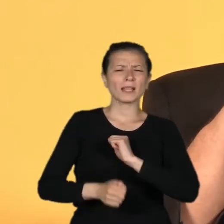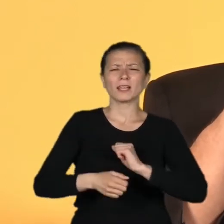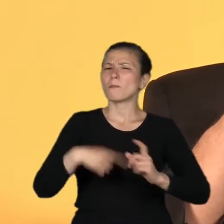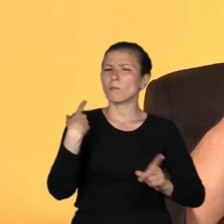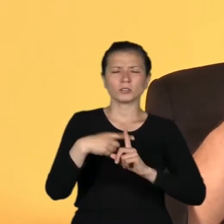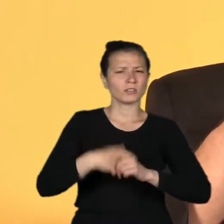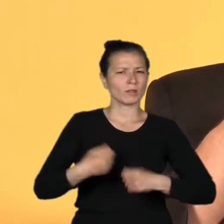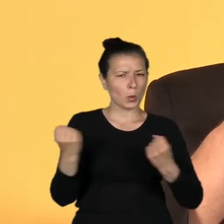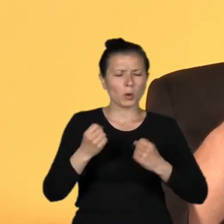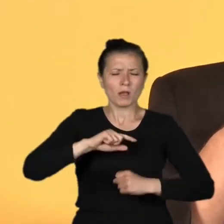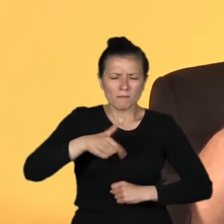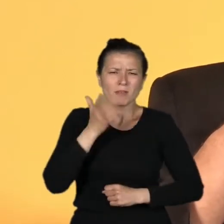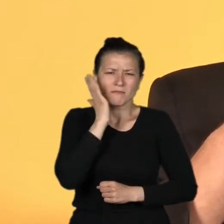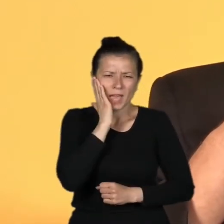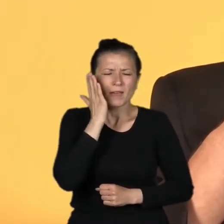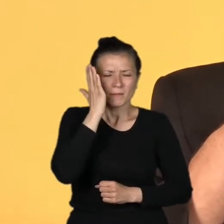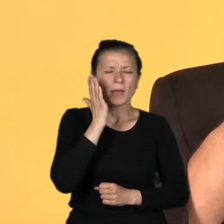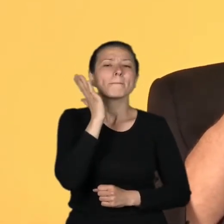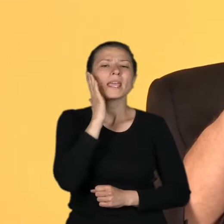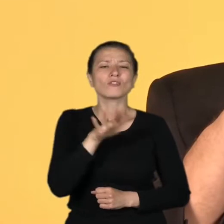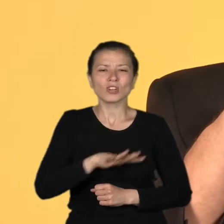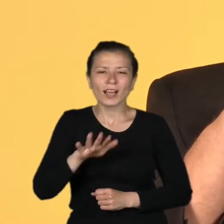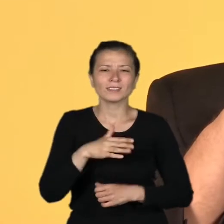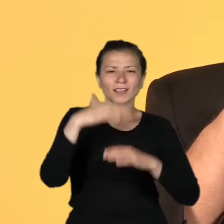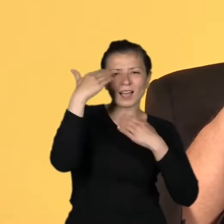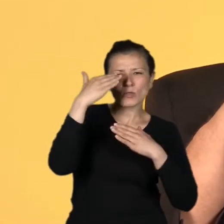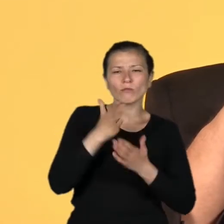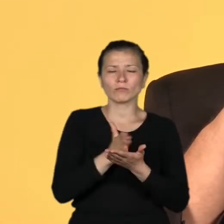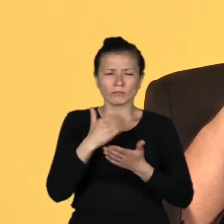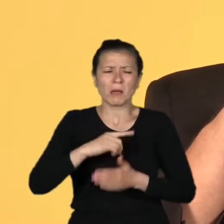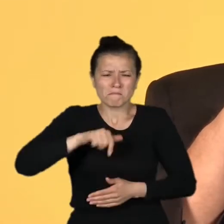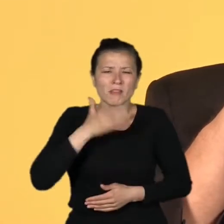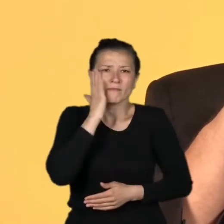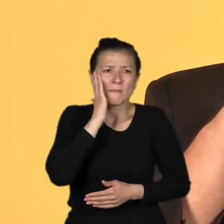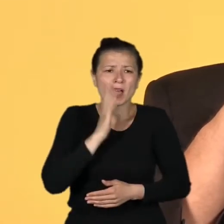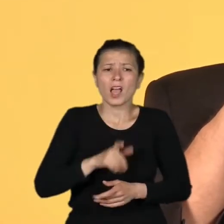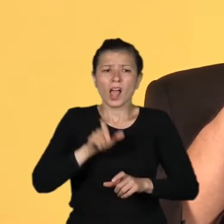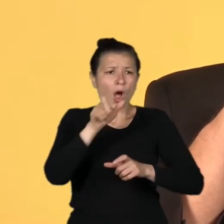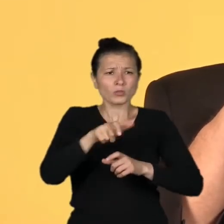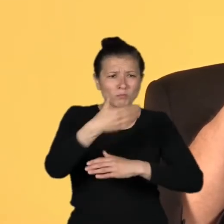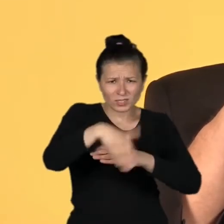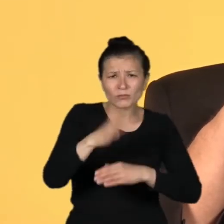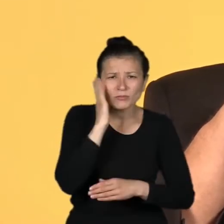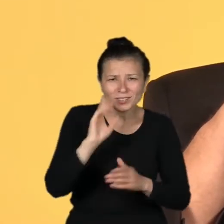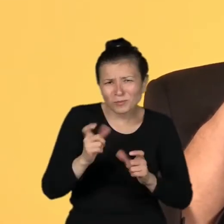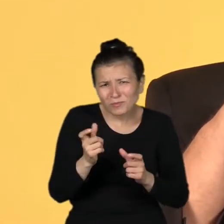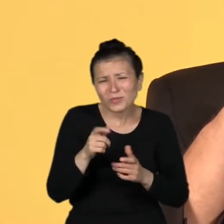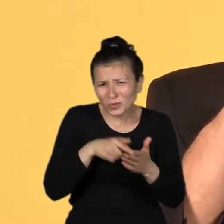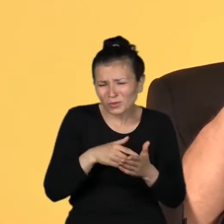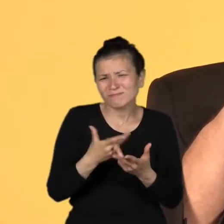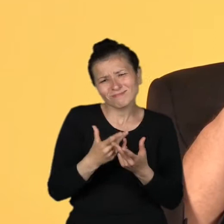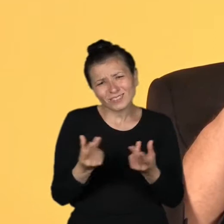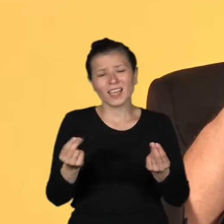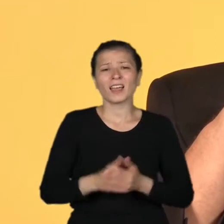My to wiemy jako mieszkańcy Katowic, naszego województwa, ale niekoniecznie wiedzą to osoby z zewnątrz naszego regionu. W